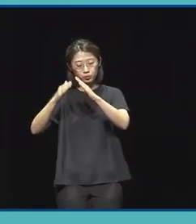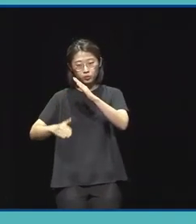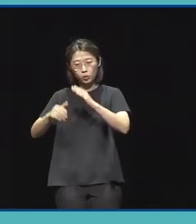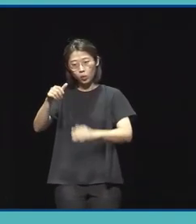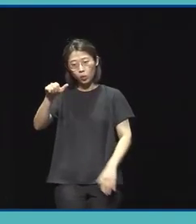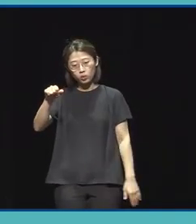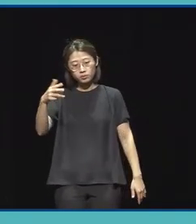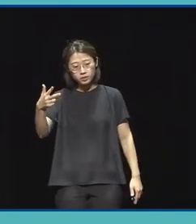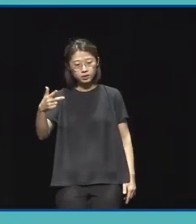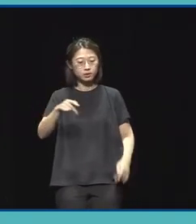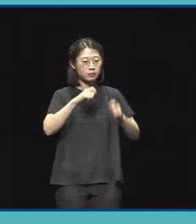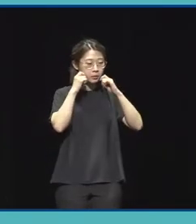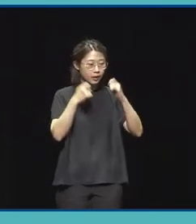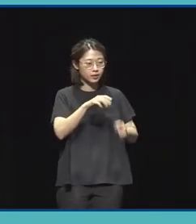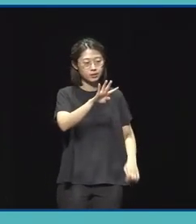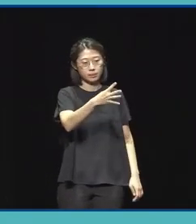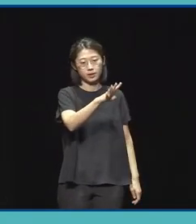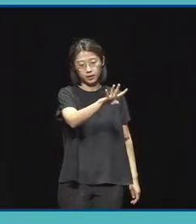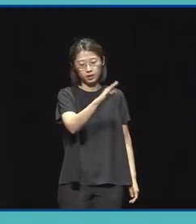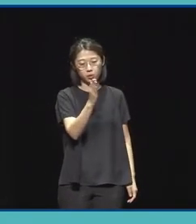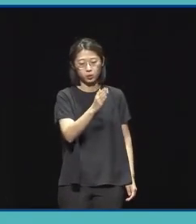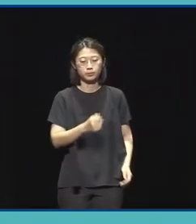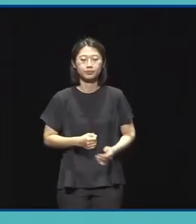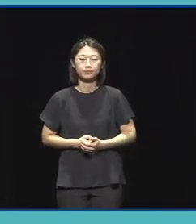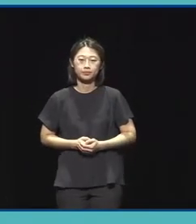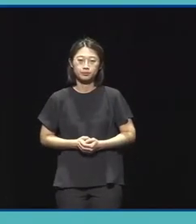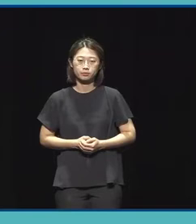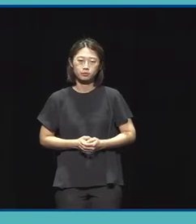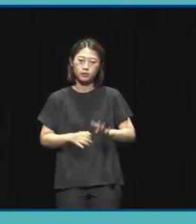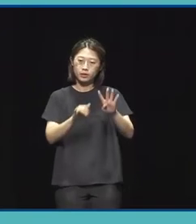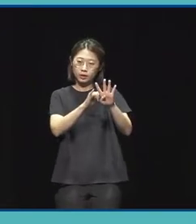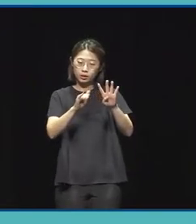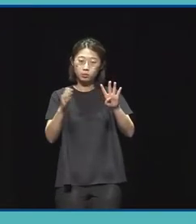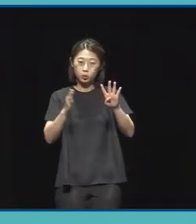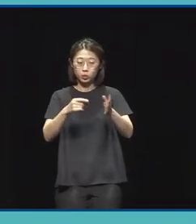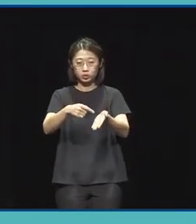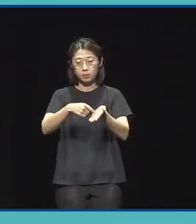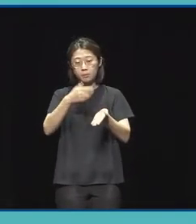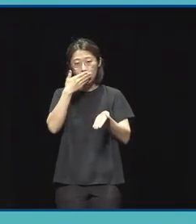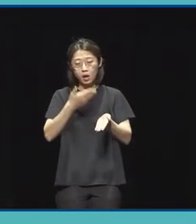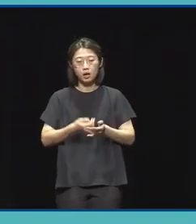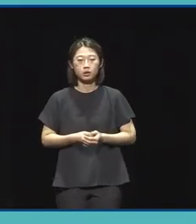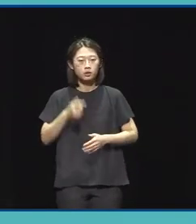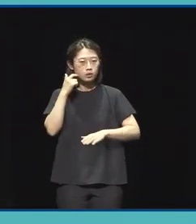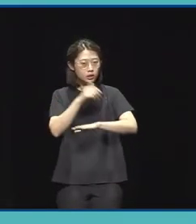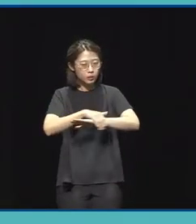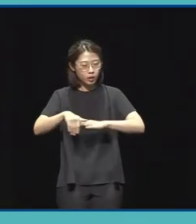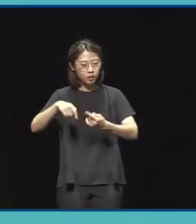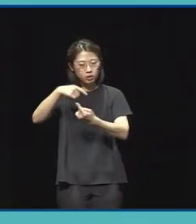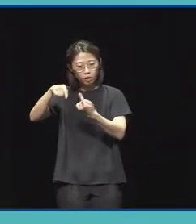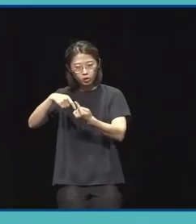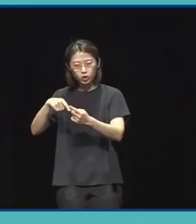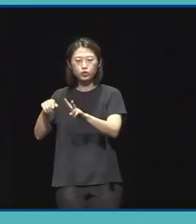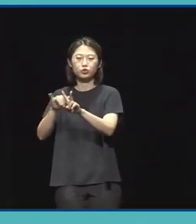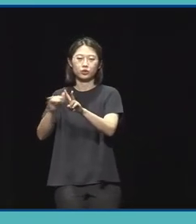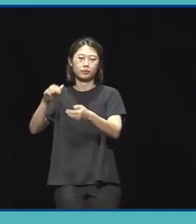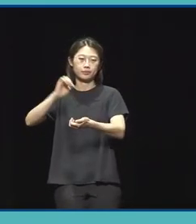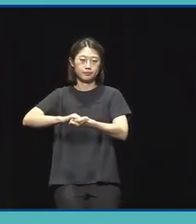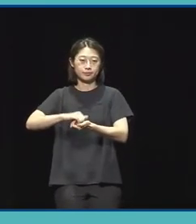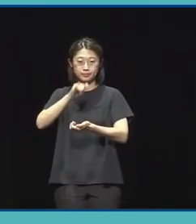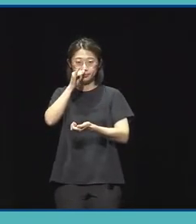57명을 선발할 예정이며 단체당 최대 4명까지 지원 가능하되 기획 및 경영 분야는 2명으로